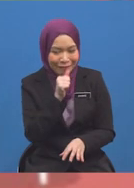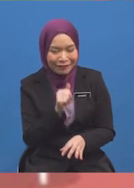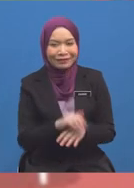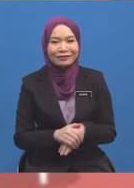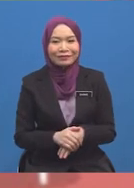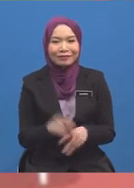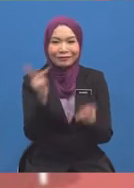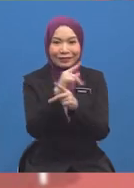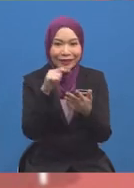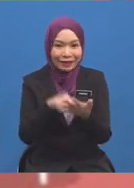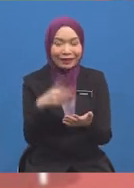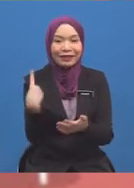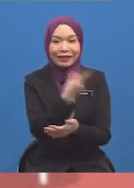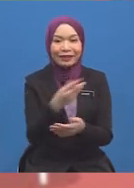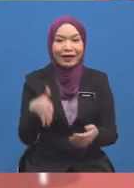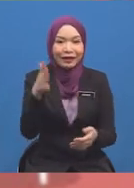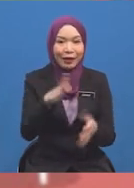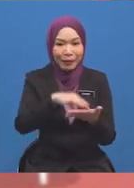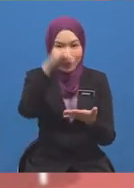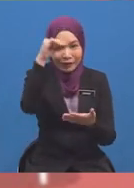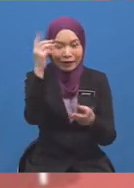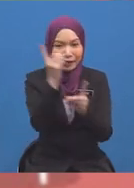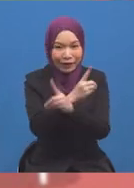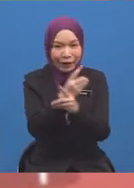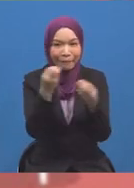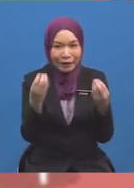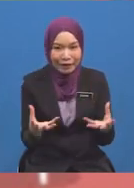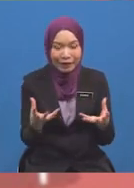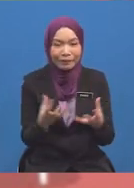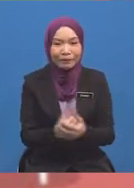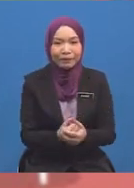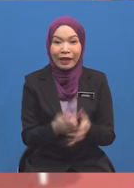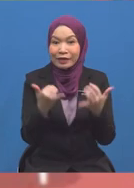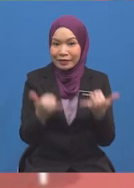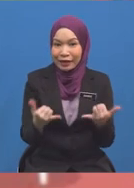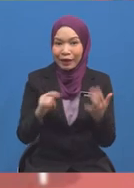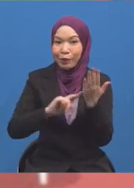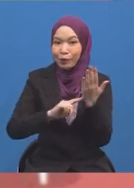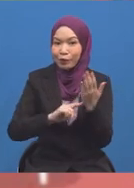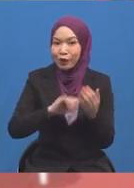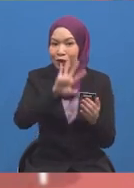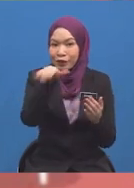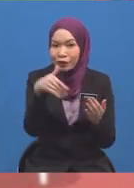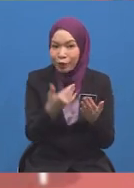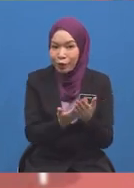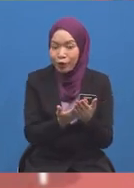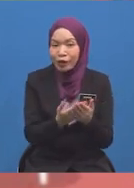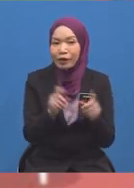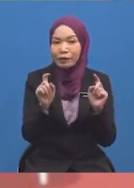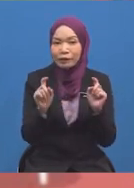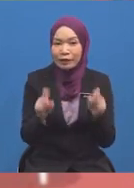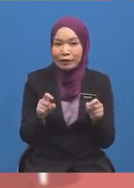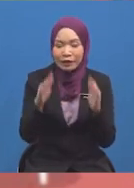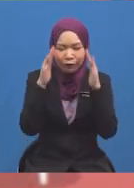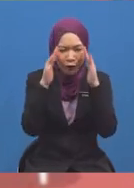kita akan belajar darah pecahan Hai sekarang murid-murid kene tunggu kayak perhatian terhadap